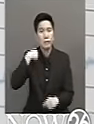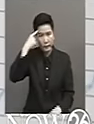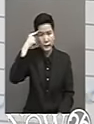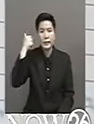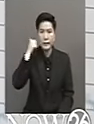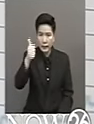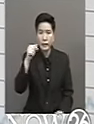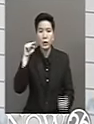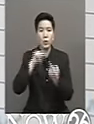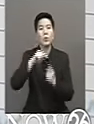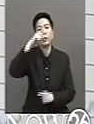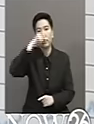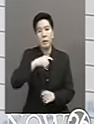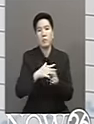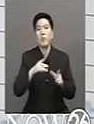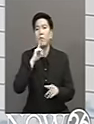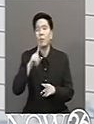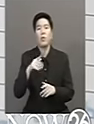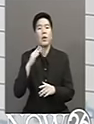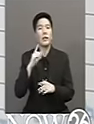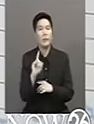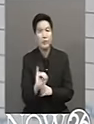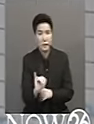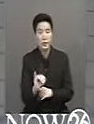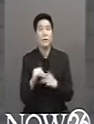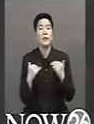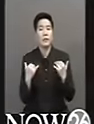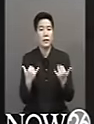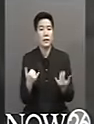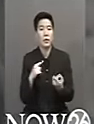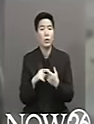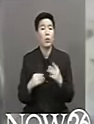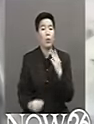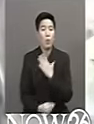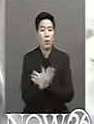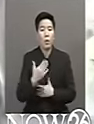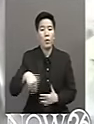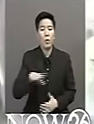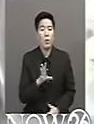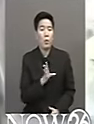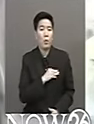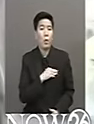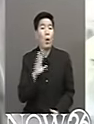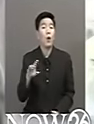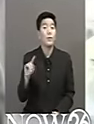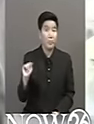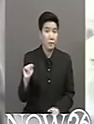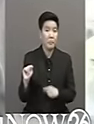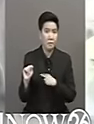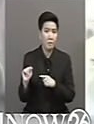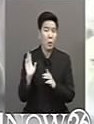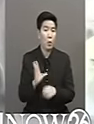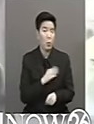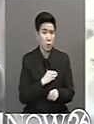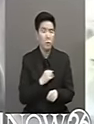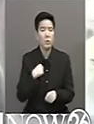กับตลาดพันธบัตรไทยมากกว่าผลเสียผมว่าถ้ามีโอกาสจริงๆถ้าเกิดทุกคนกลัวเรื่องของทรัมป์อ่ะเอ่อผมว่า